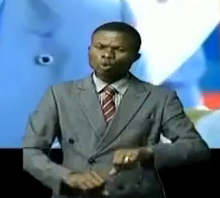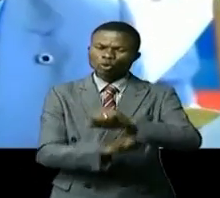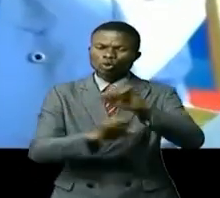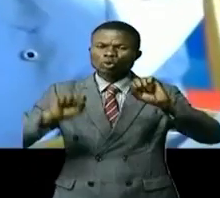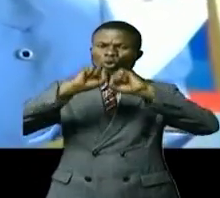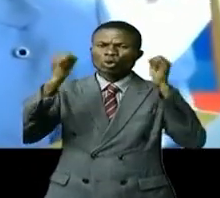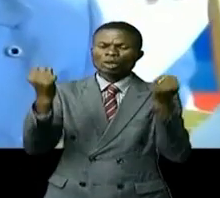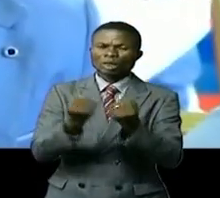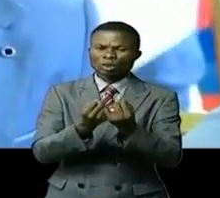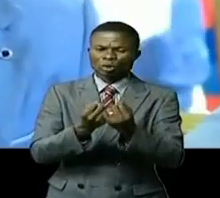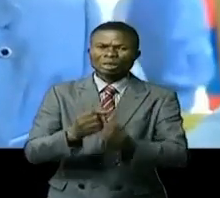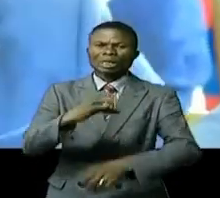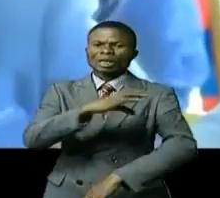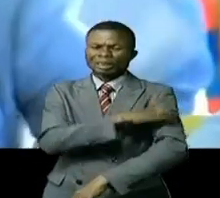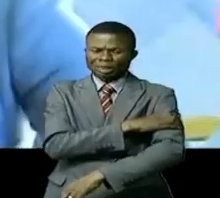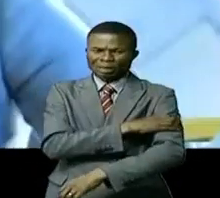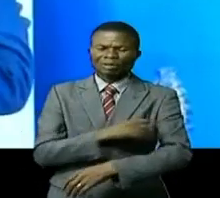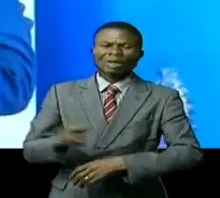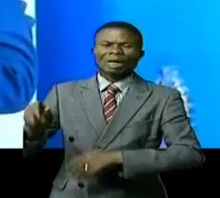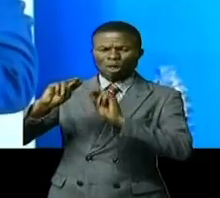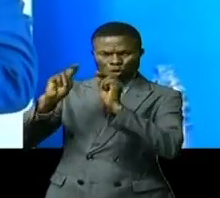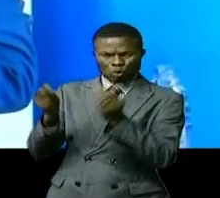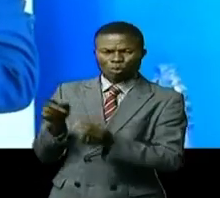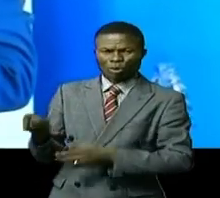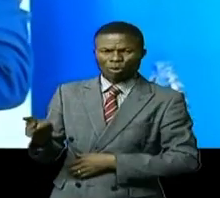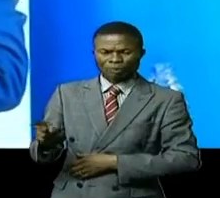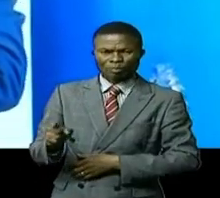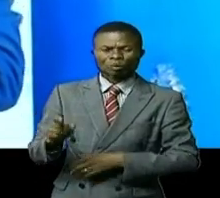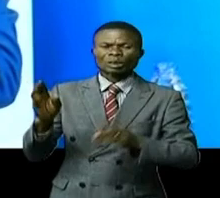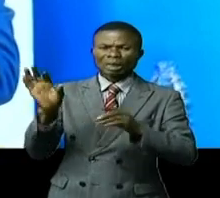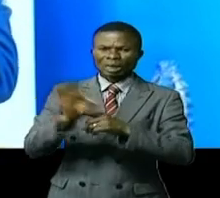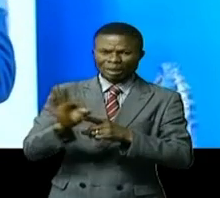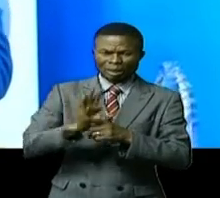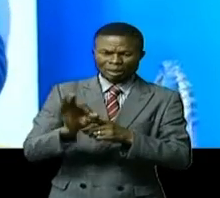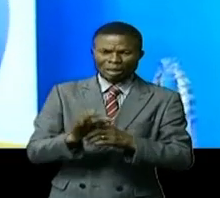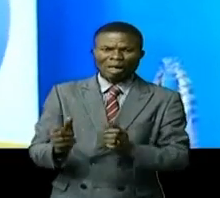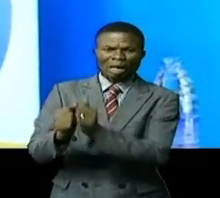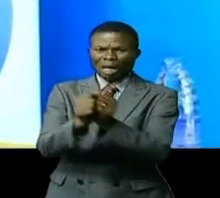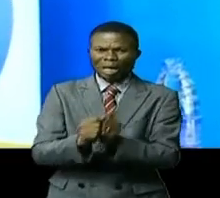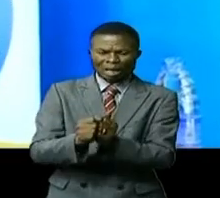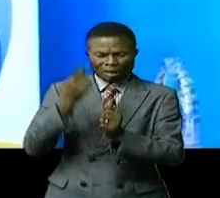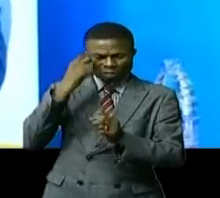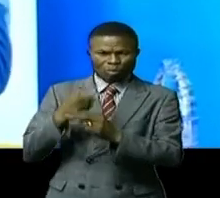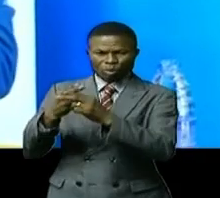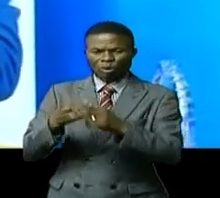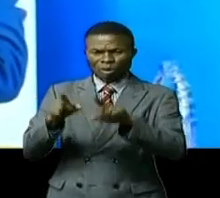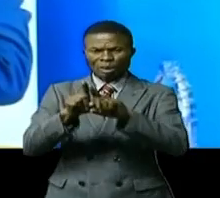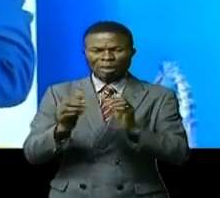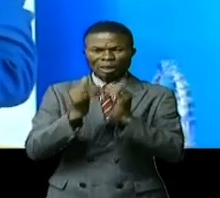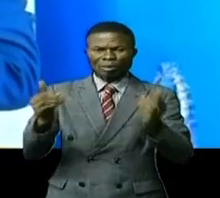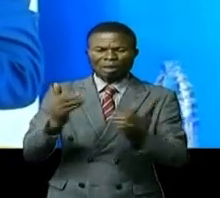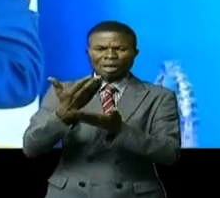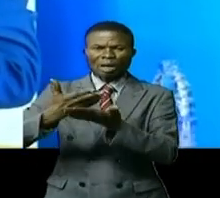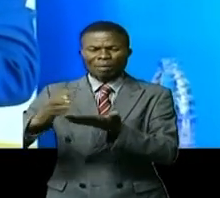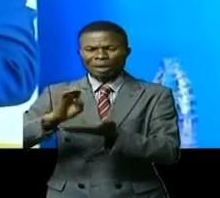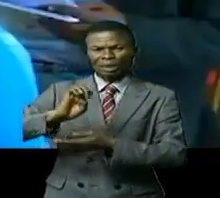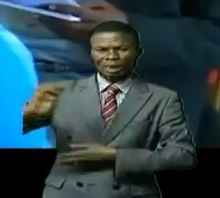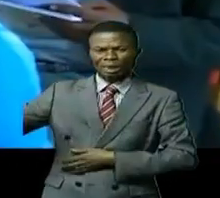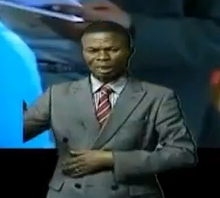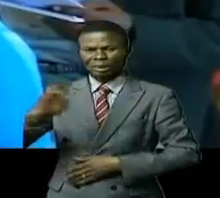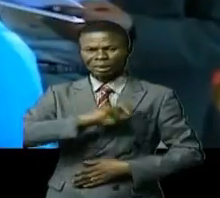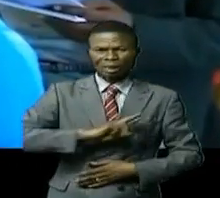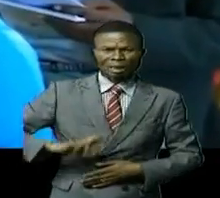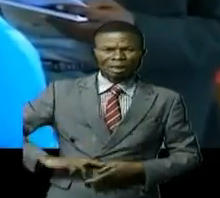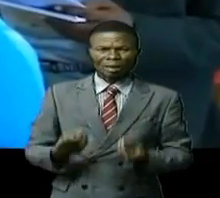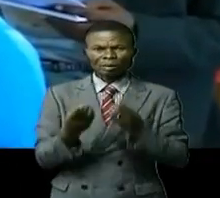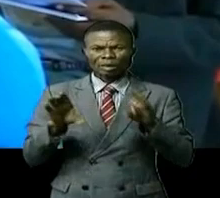dit territoire. Une séance qui s'inscrit dans le cadre du programme Ensemble pour la sécurité et la paix à l'est de la République démocratique du